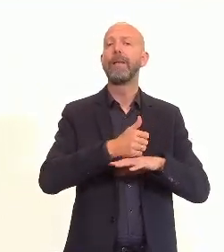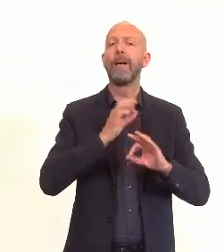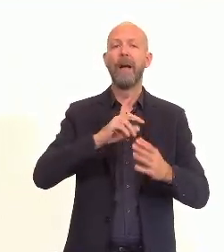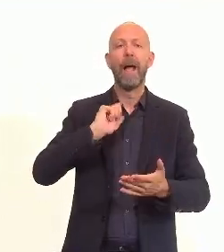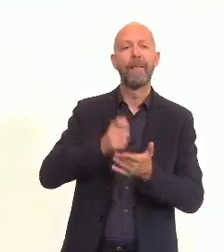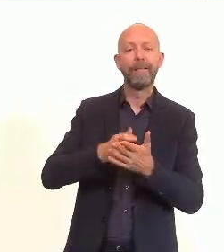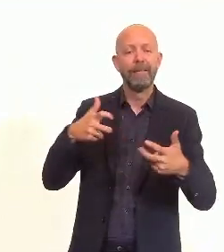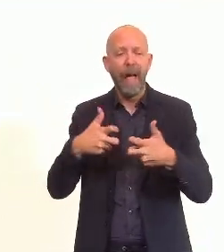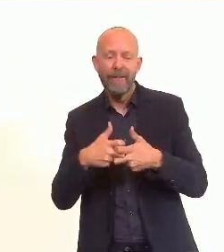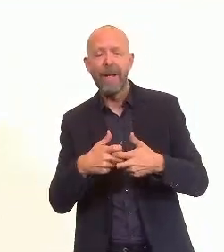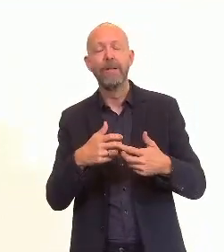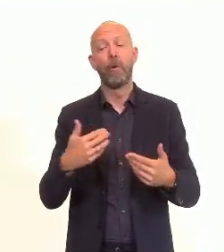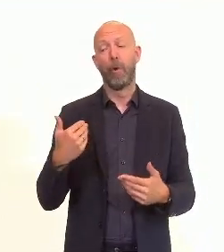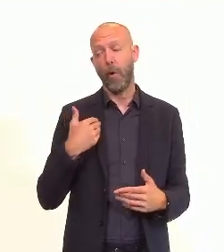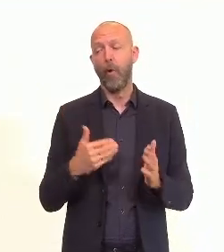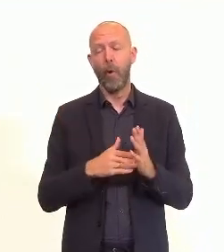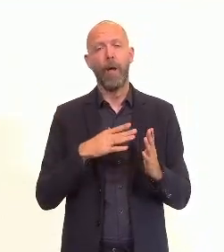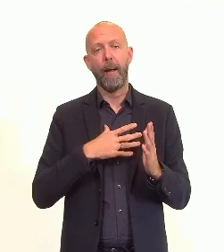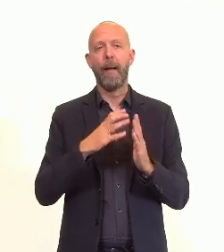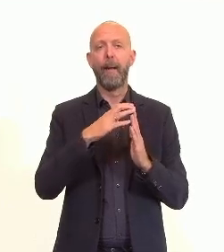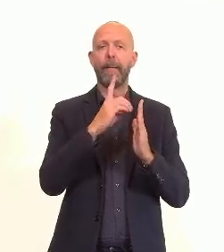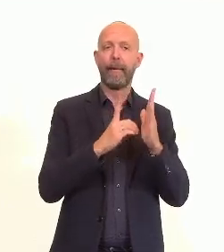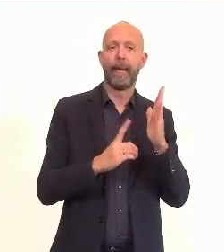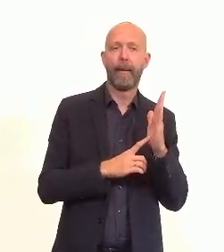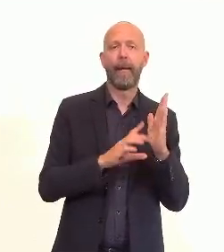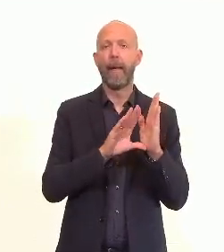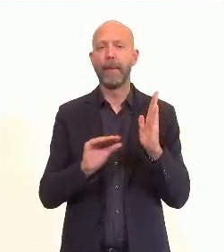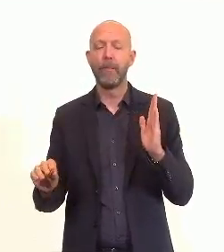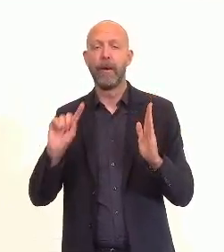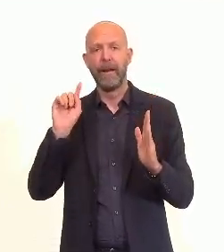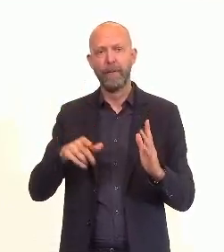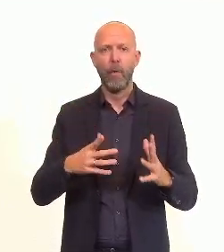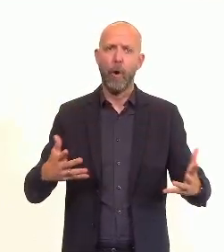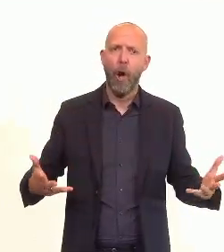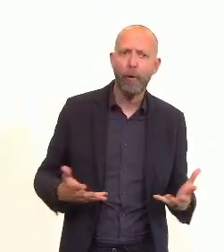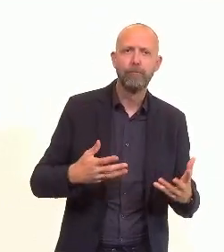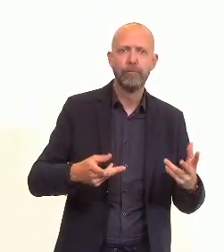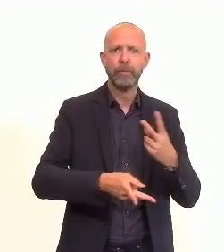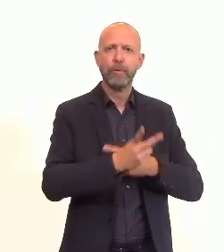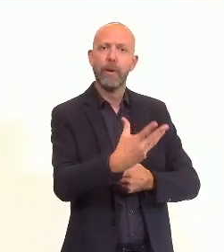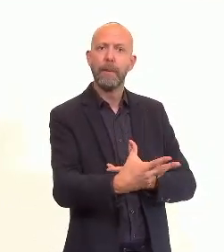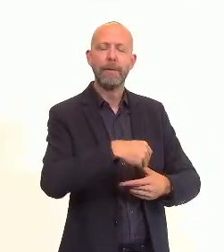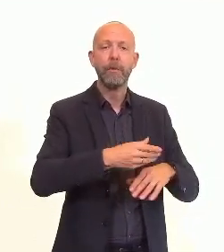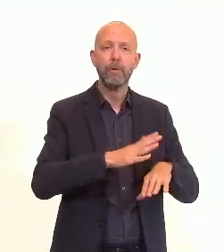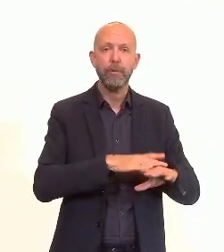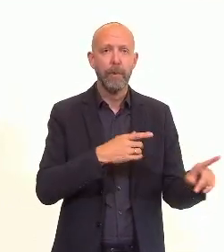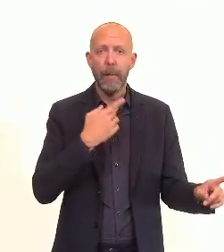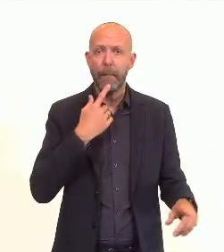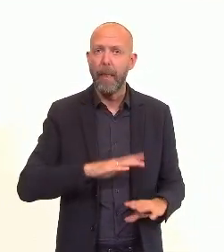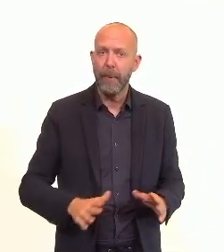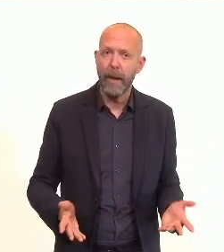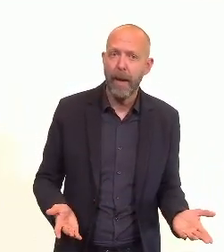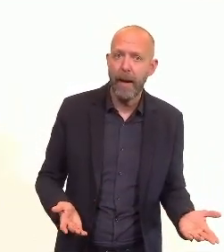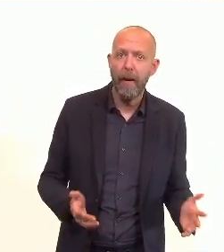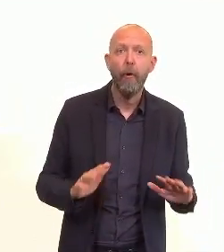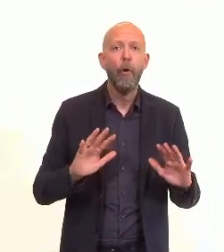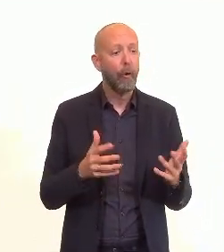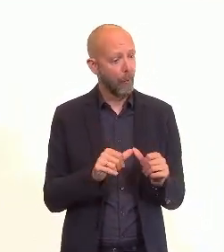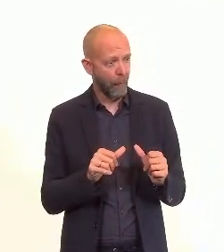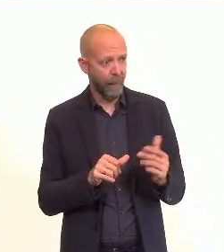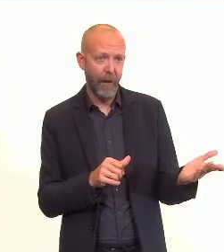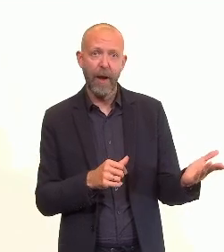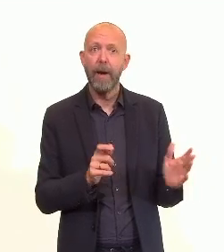eu encore récemment un décret où il fallait renforcer la participation. Ben oui, mais ils ne parlent pas, alors comment on fait quand on a des gens qui ne parlent pas?